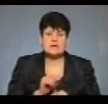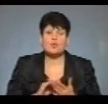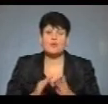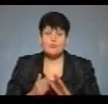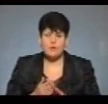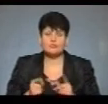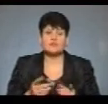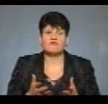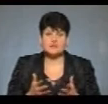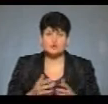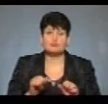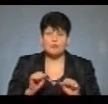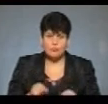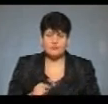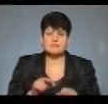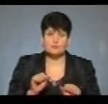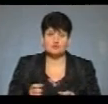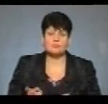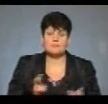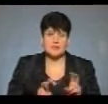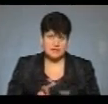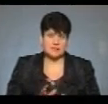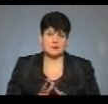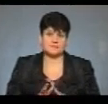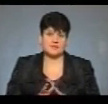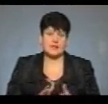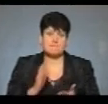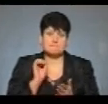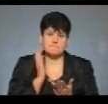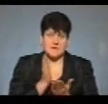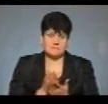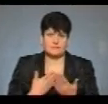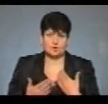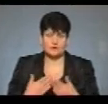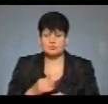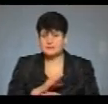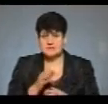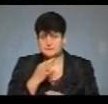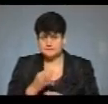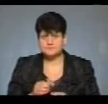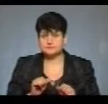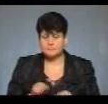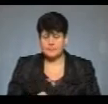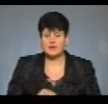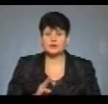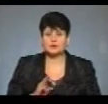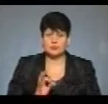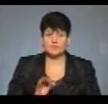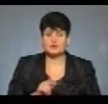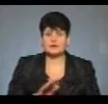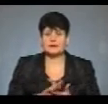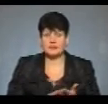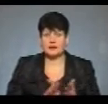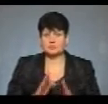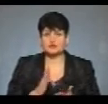їх визнають спроможними, вони зможуть перейти на прямі міжбюджетні відносини. Якщо їх не визнають спроможними, то, власне, вони далі